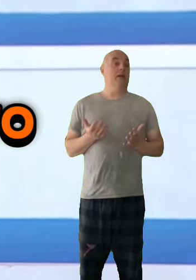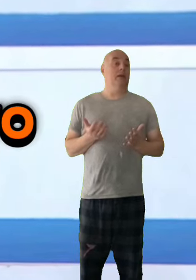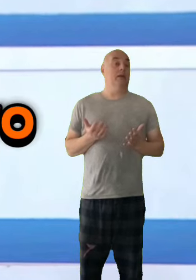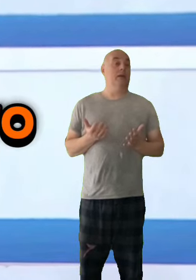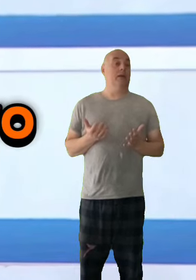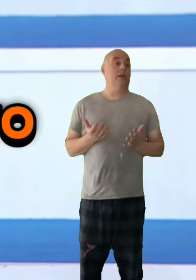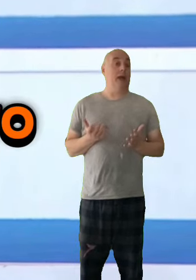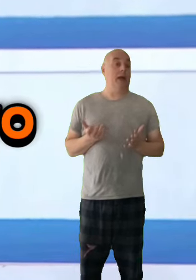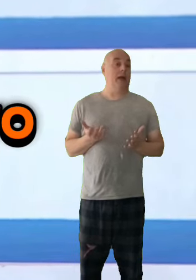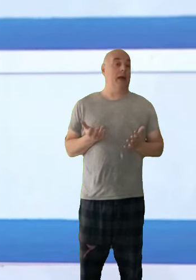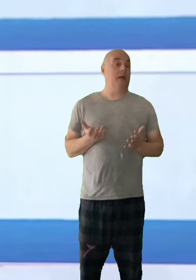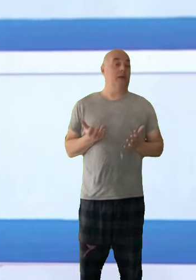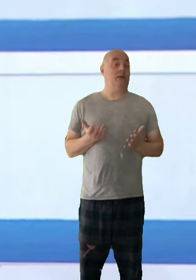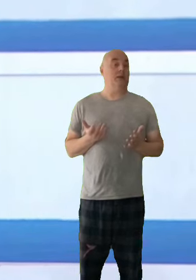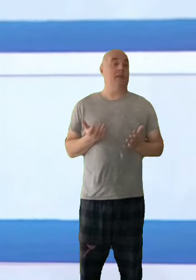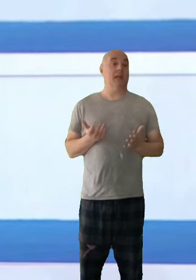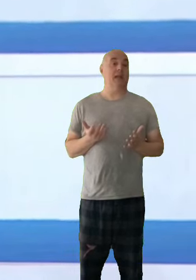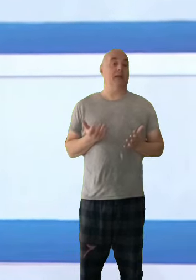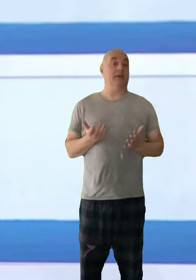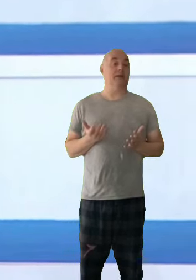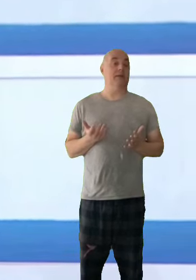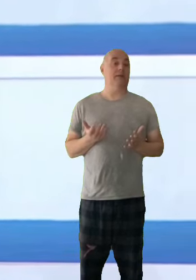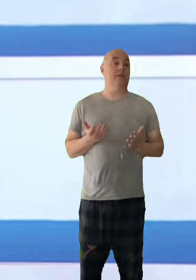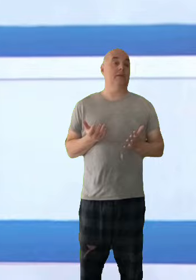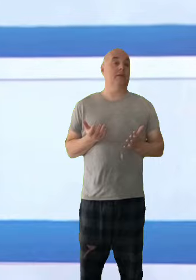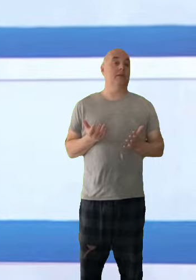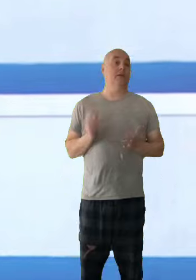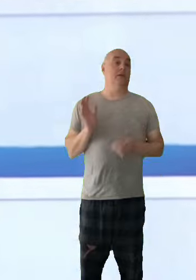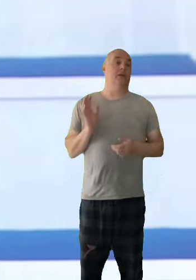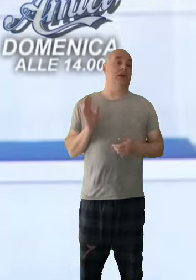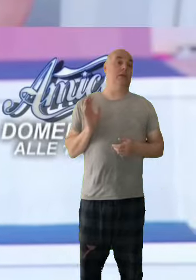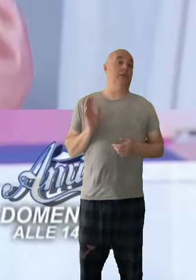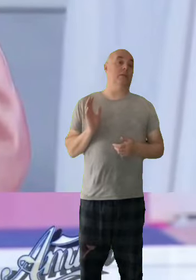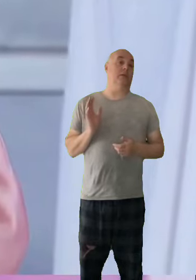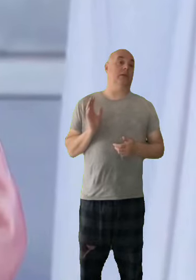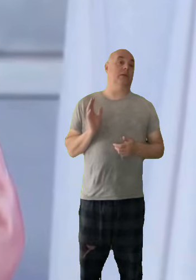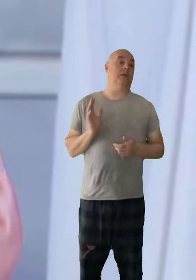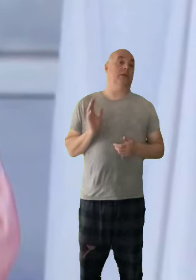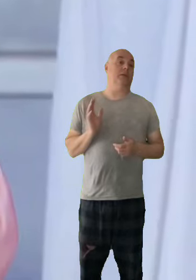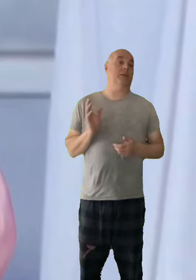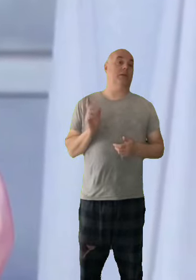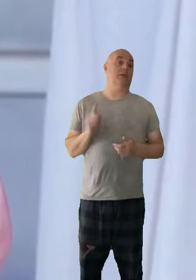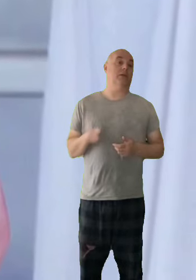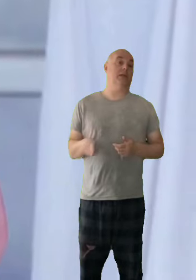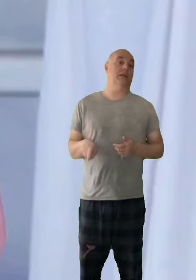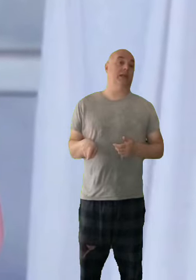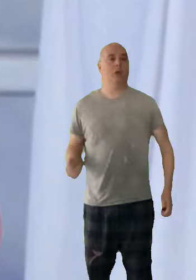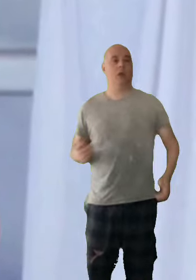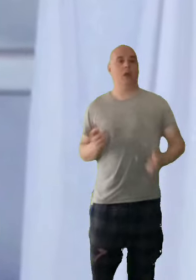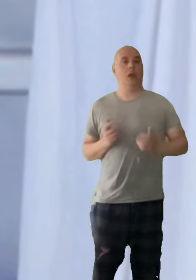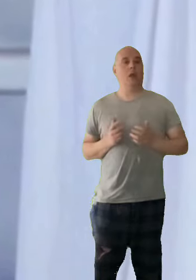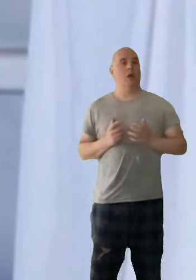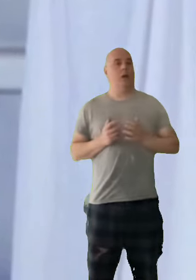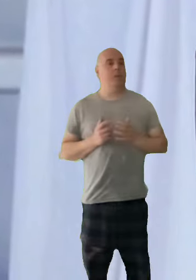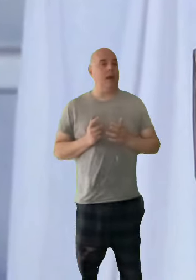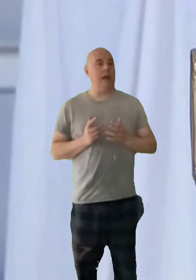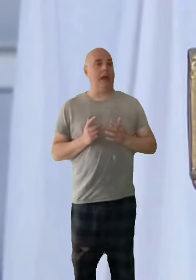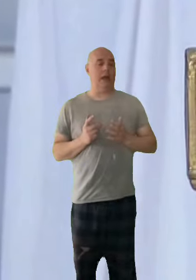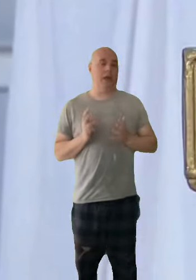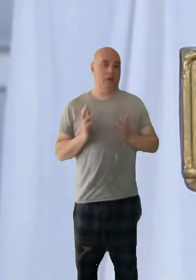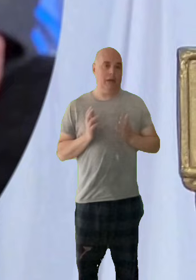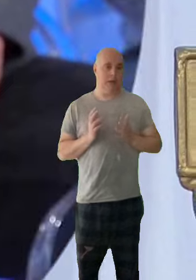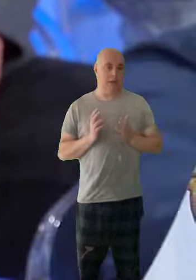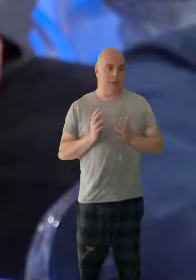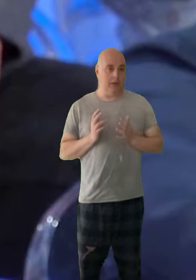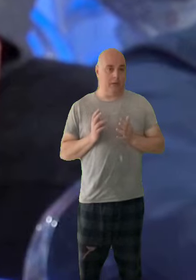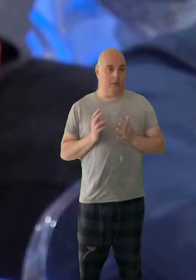Luciano non avrebbe pagato due calici di vino alla fine della cena ma che pezzente sei è esplosa Tina Puntando il dito